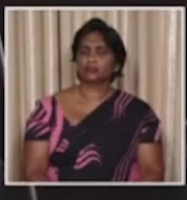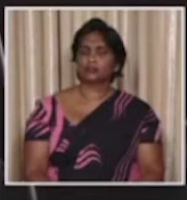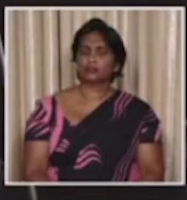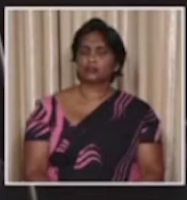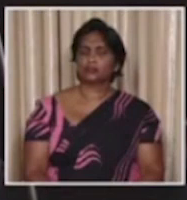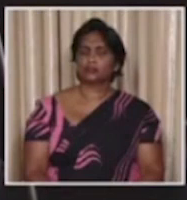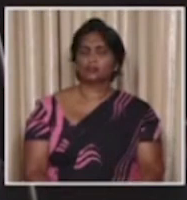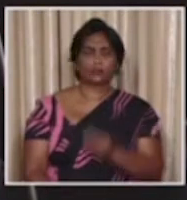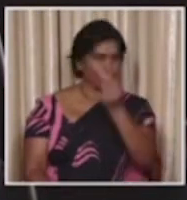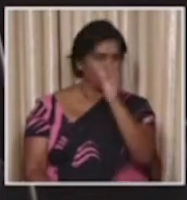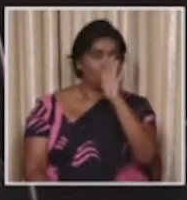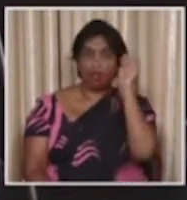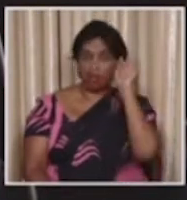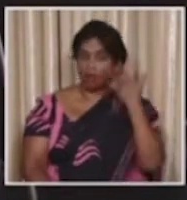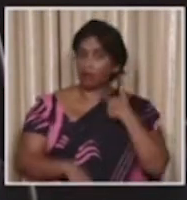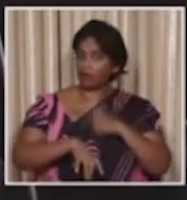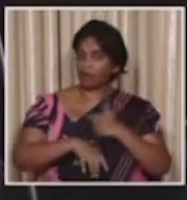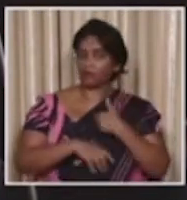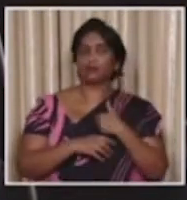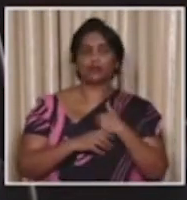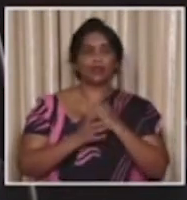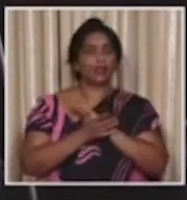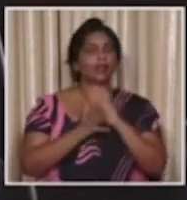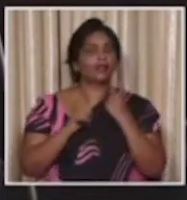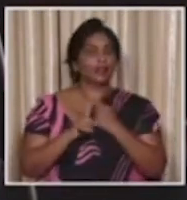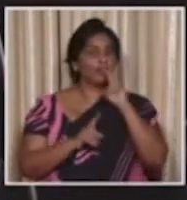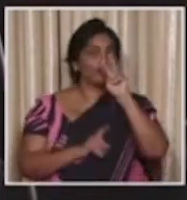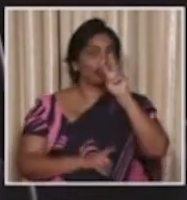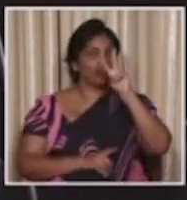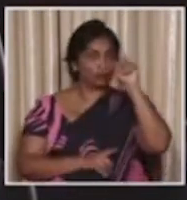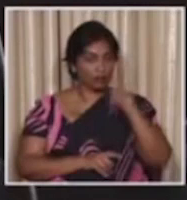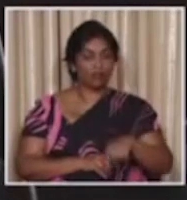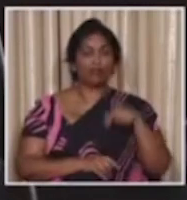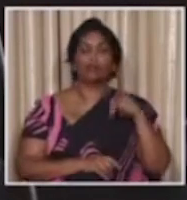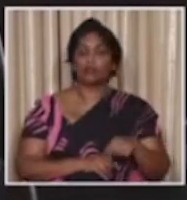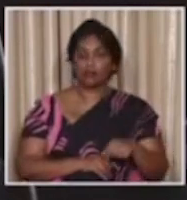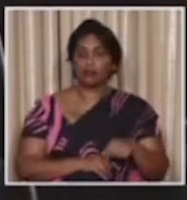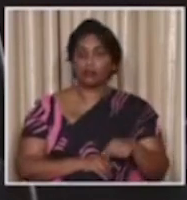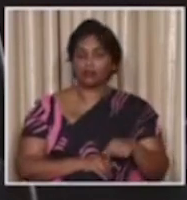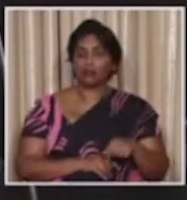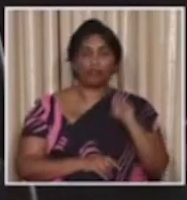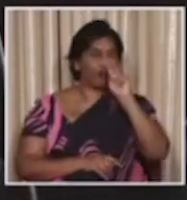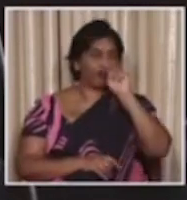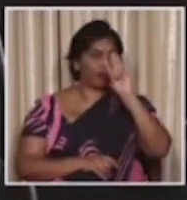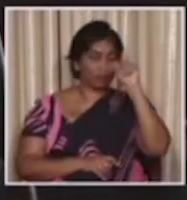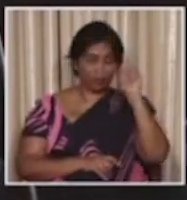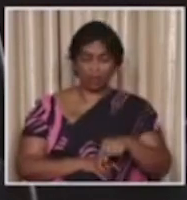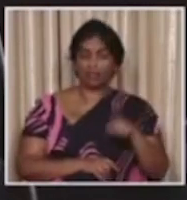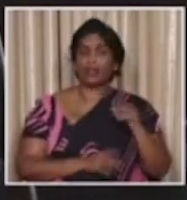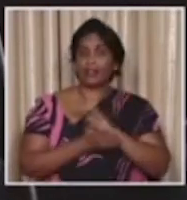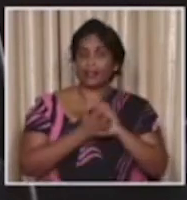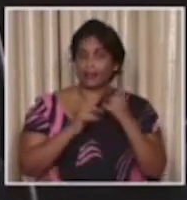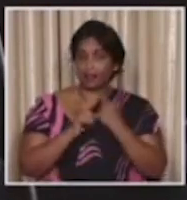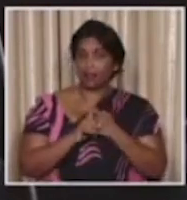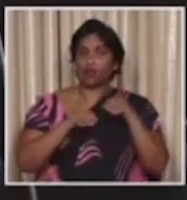පොඩ පොඩ ඉන්න මම කියන අහගෙන ඉඳලා කතා කරා. මගේ වෙලාව නේද කියලා. හෙක්ටයාර 23000න් අද මන්ත්‍රීතුමිය මේ හෙක්ටයාර 23000න්